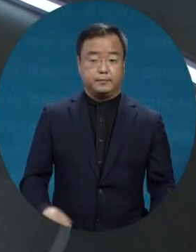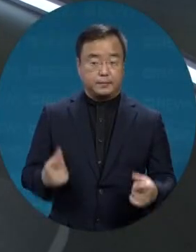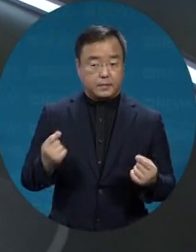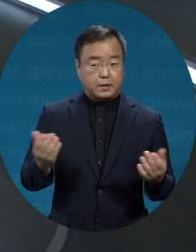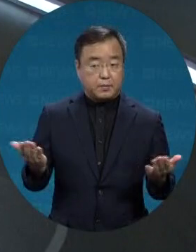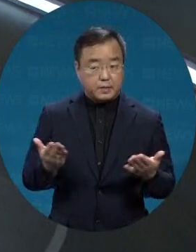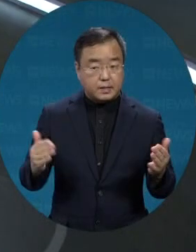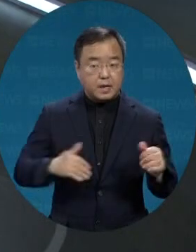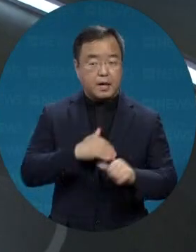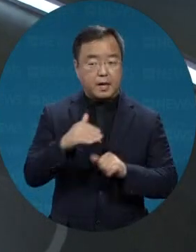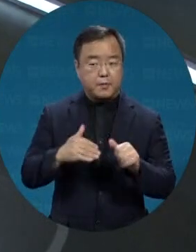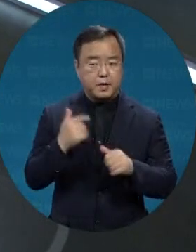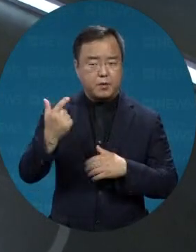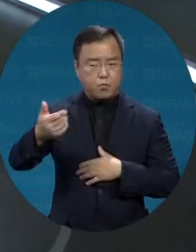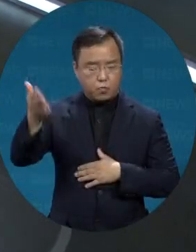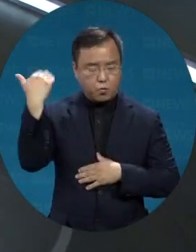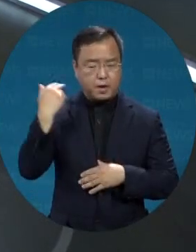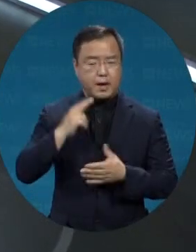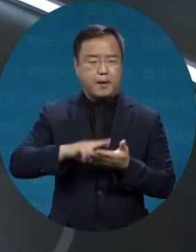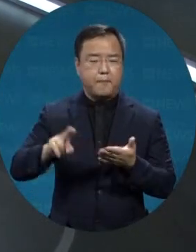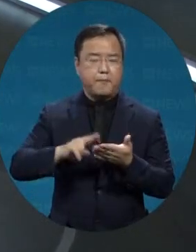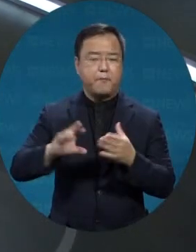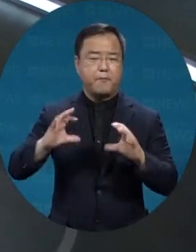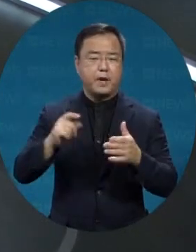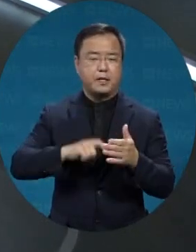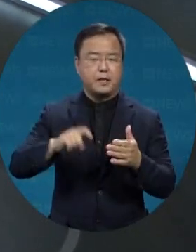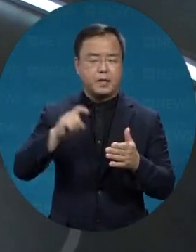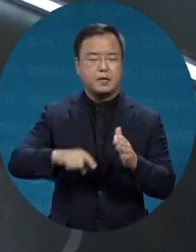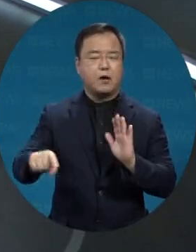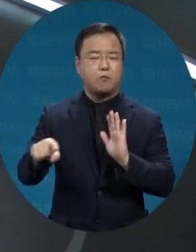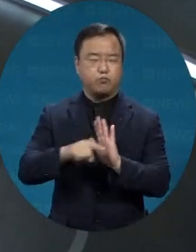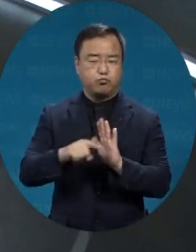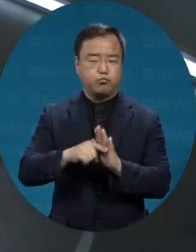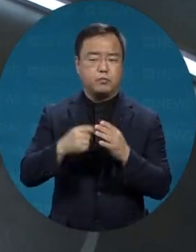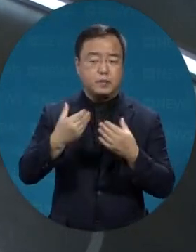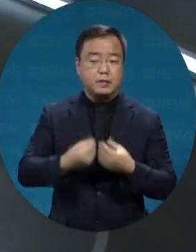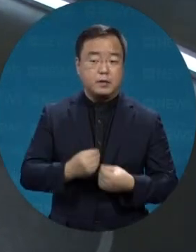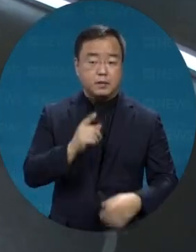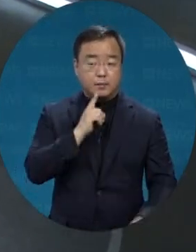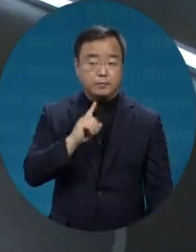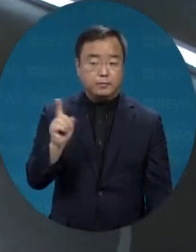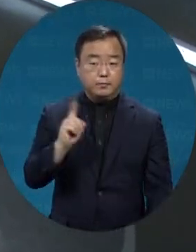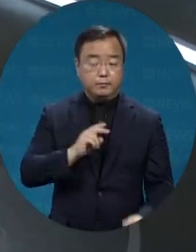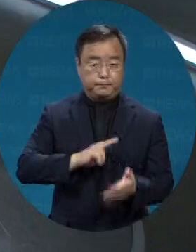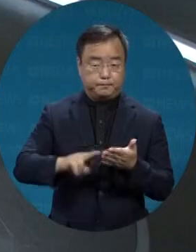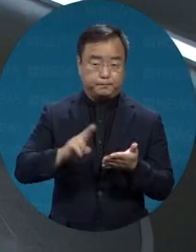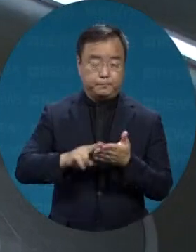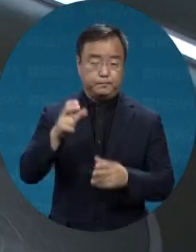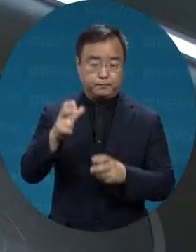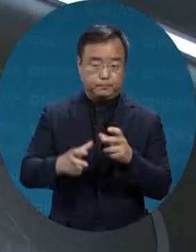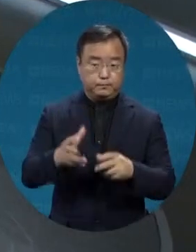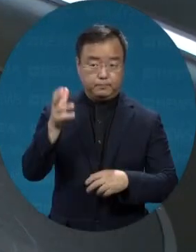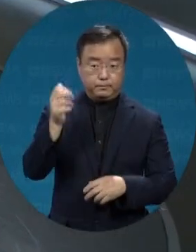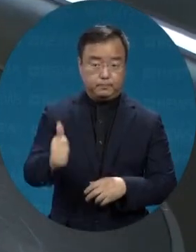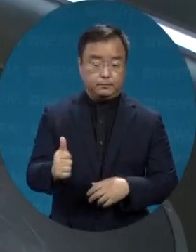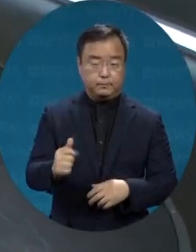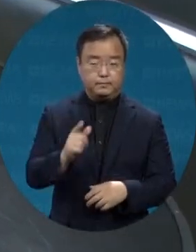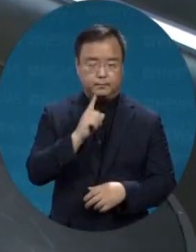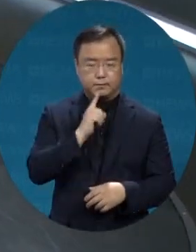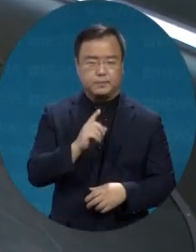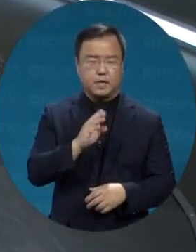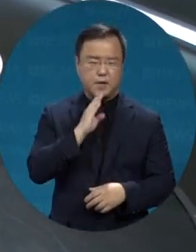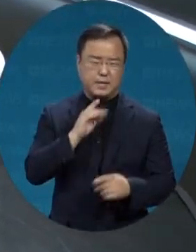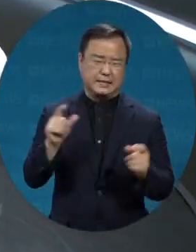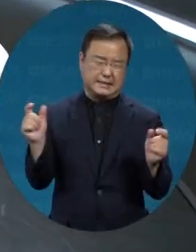환경들이 혹시 우리 과거 만약에서 부정적인 사례로 지목됐던게 만화 공장장이라는 말이 있습니다 그러니까